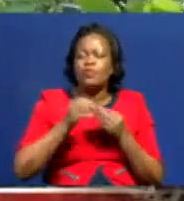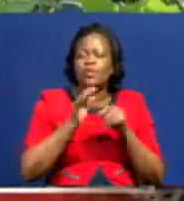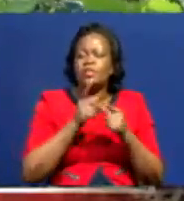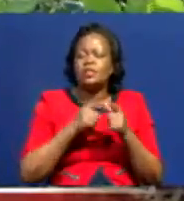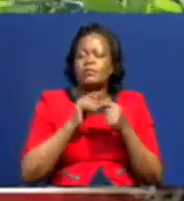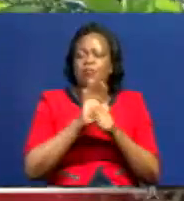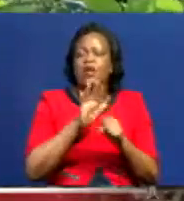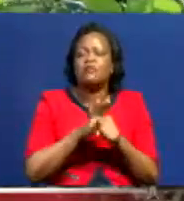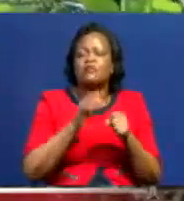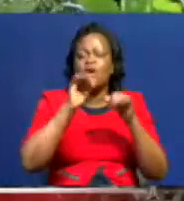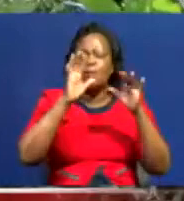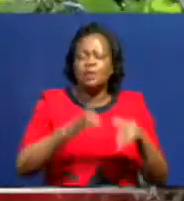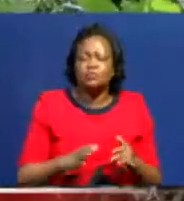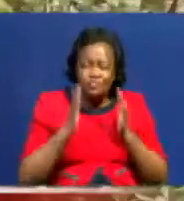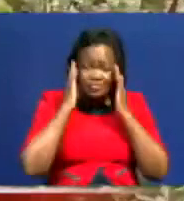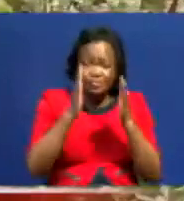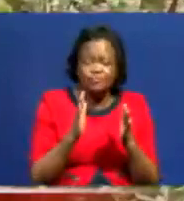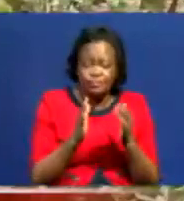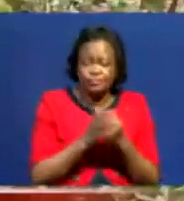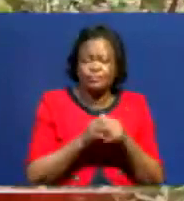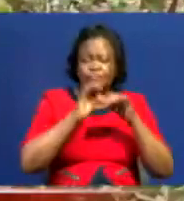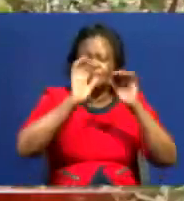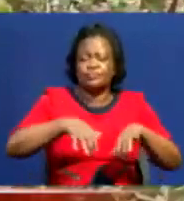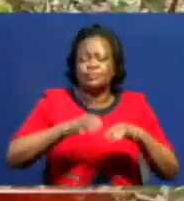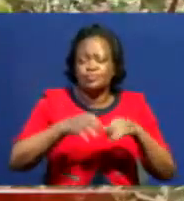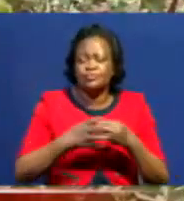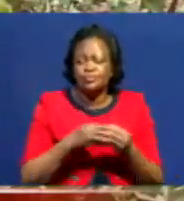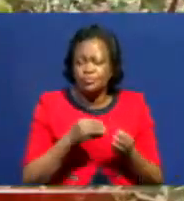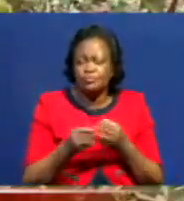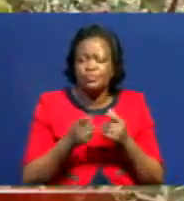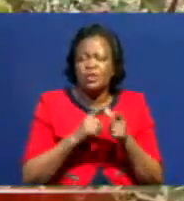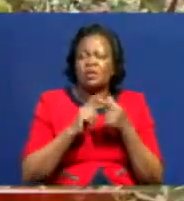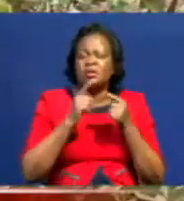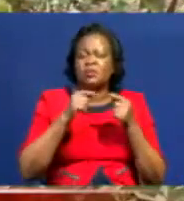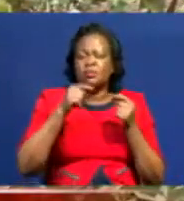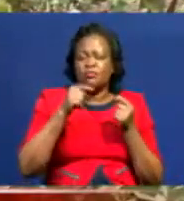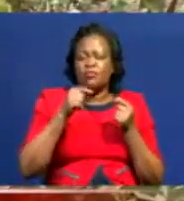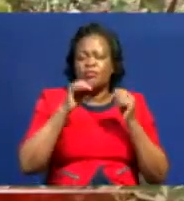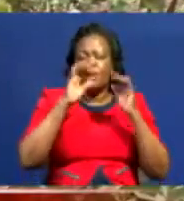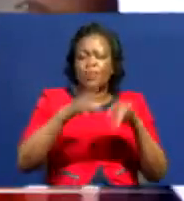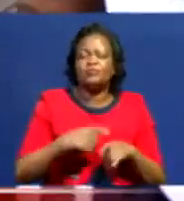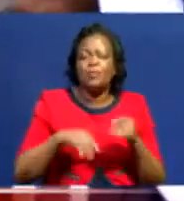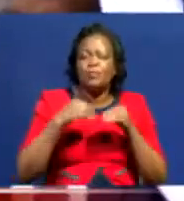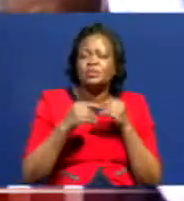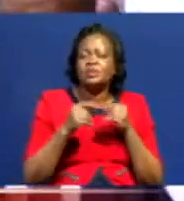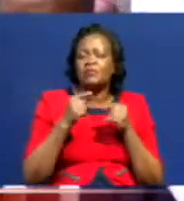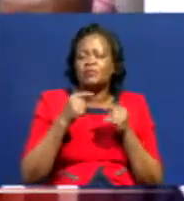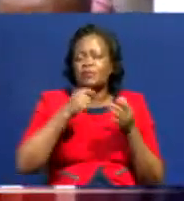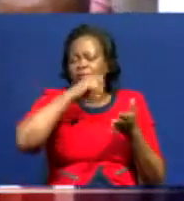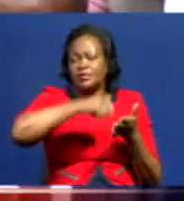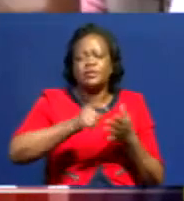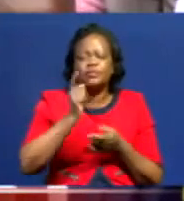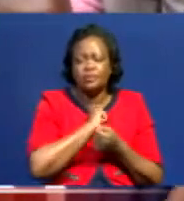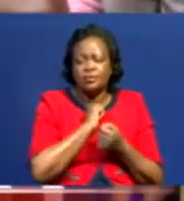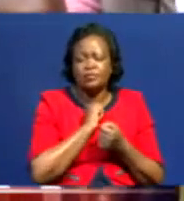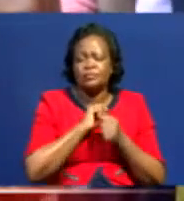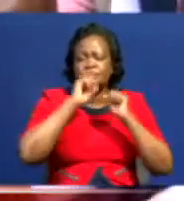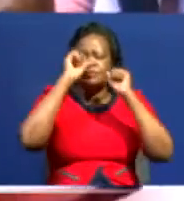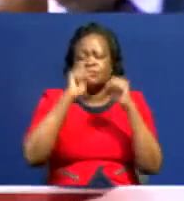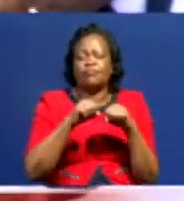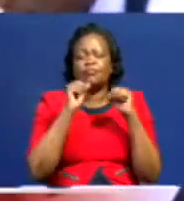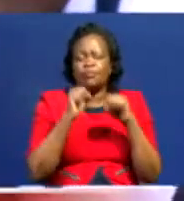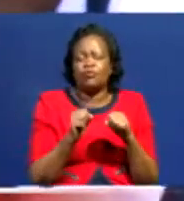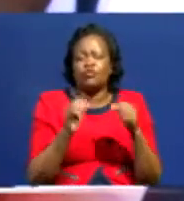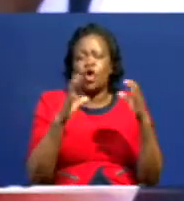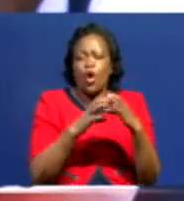wengi sasa wakizingatia kilimo cha pamba. Sasa wakulima wa pamba eneo la Busia wameitia saini mkataba wa